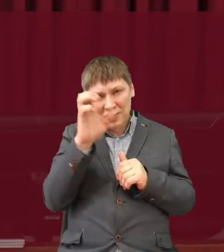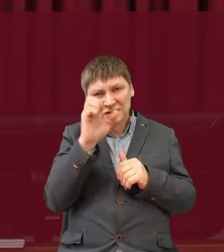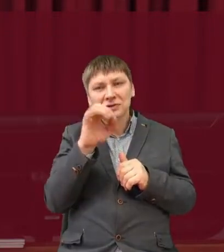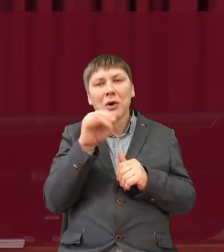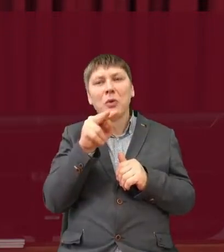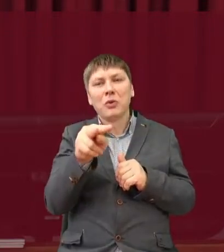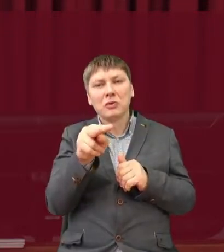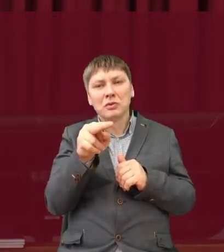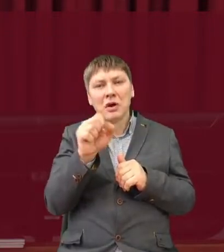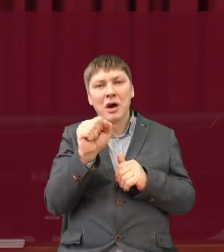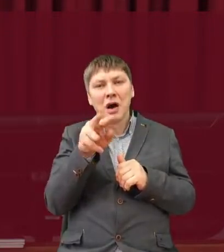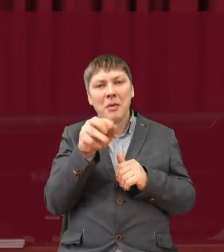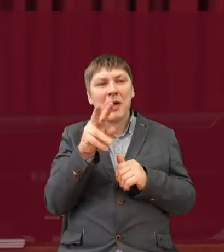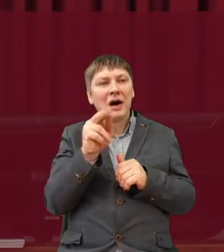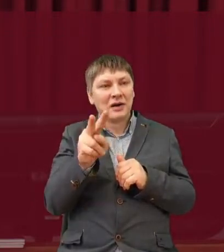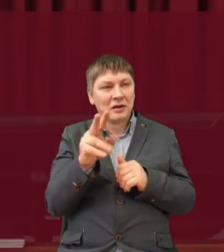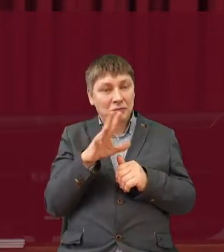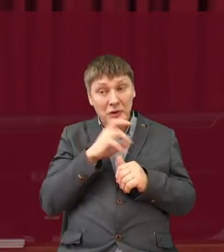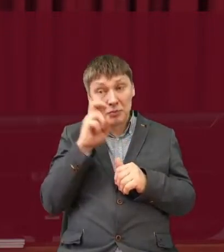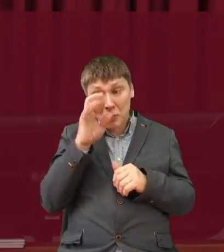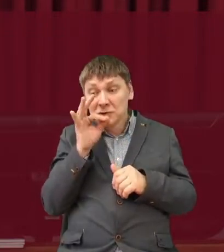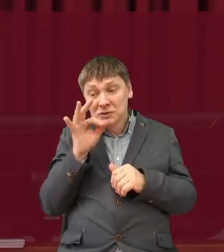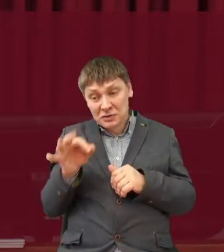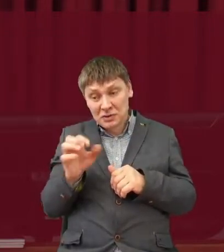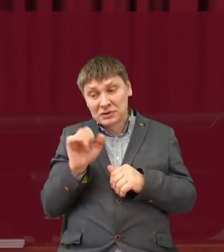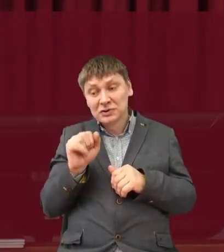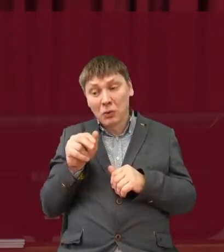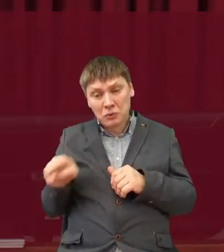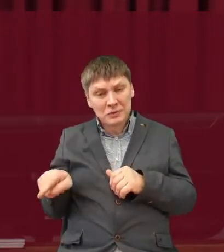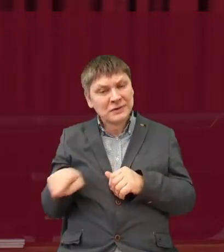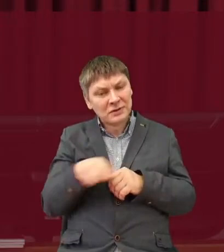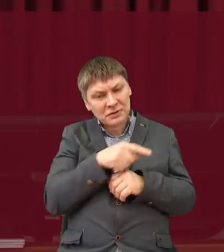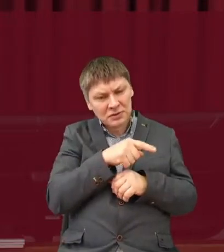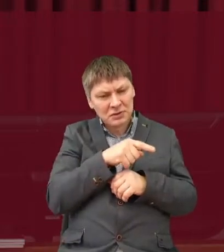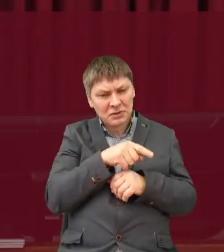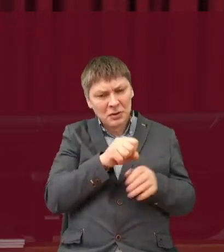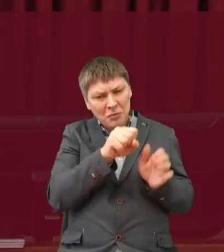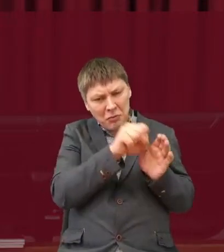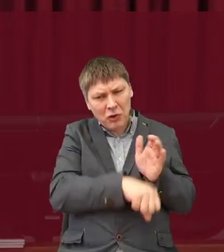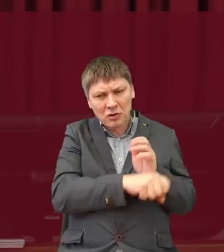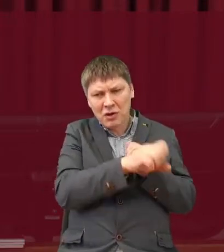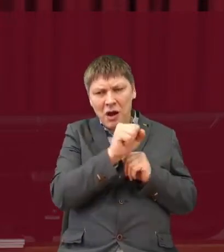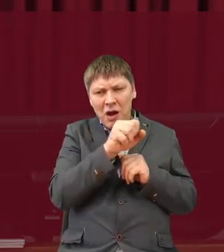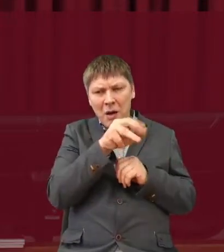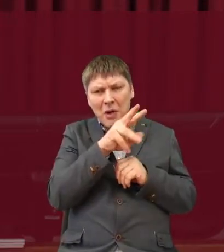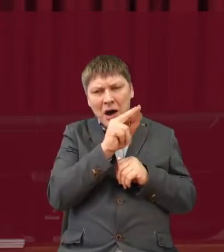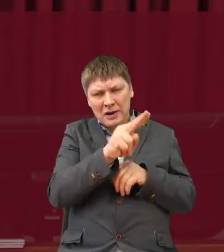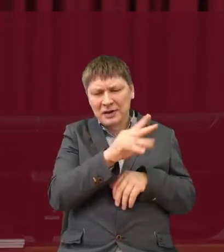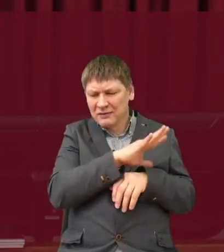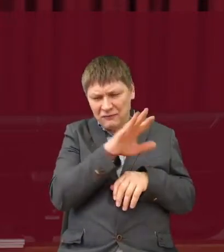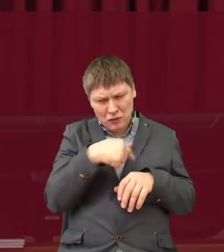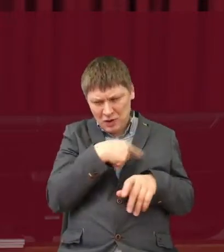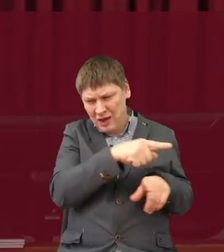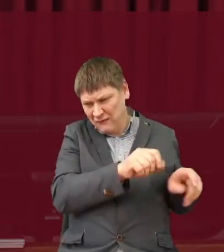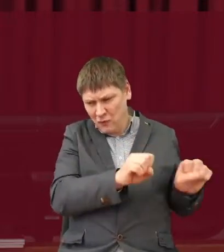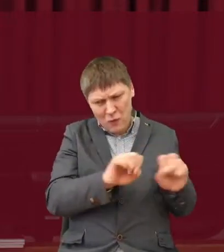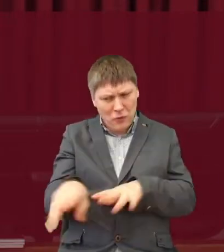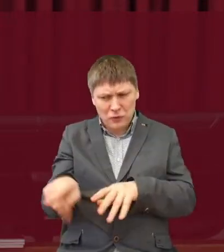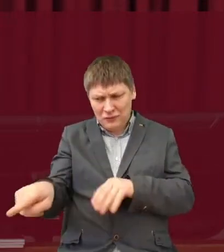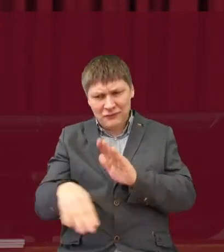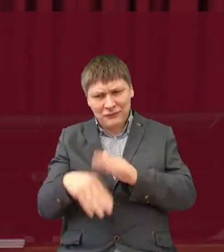саула и амалика Бог сказал саулу впереди порази амалика я придаю его в руки твои